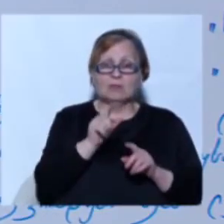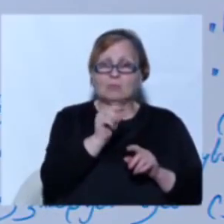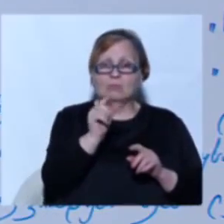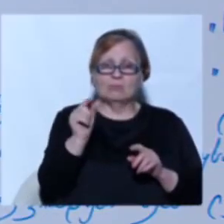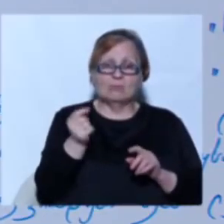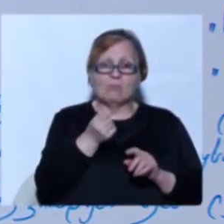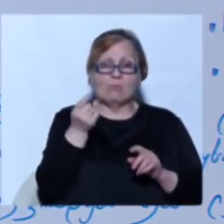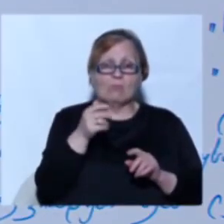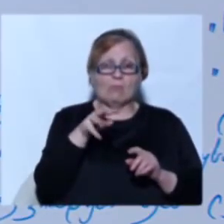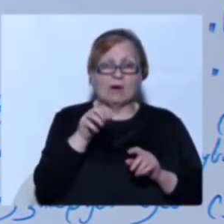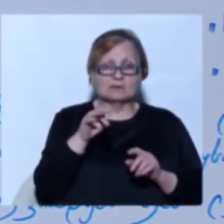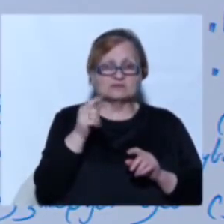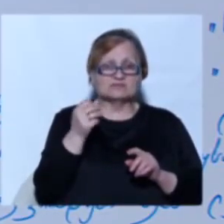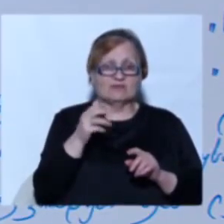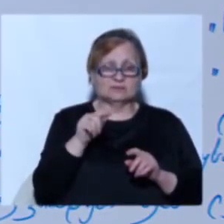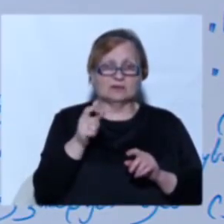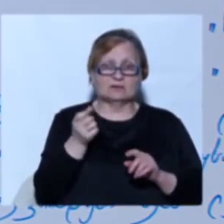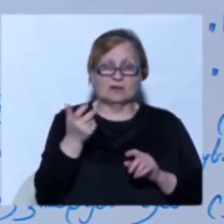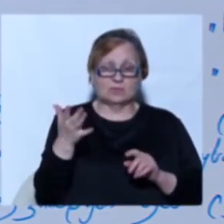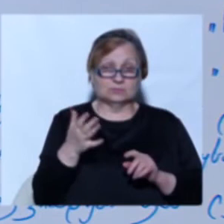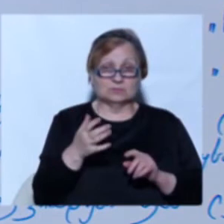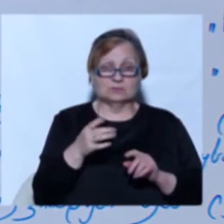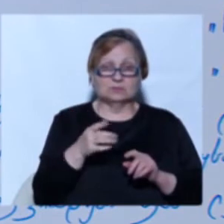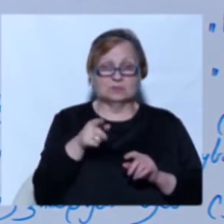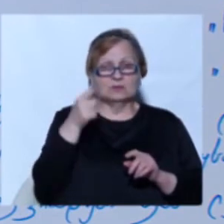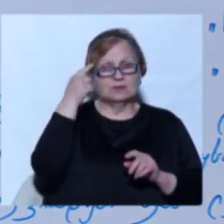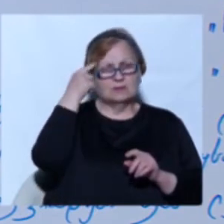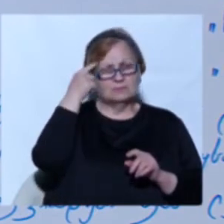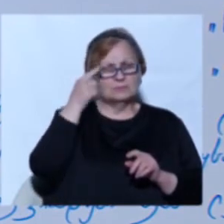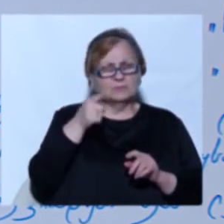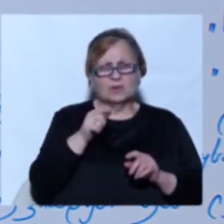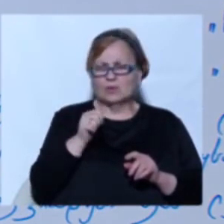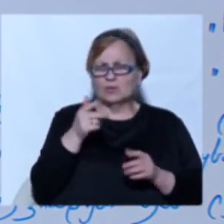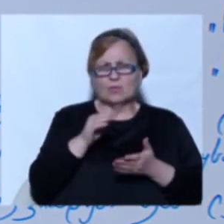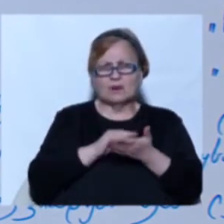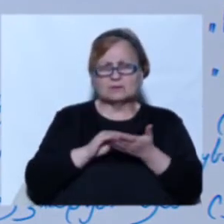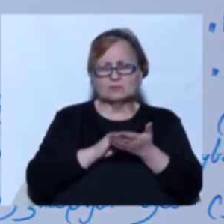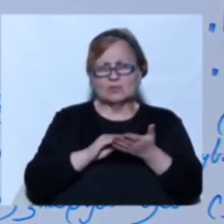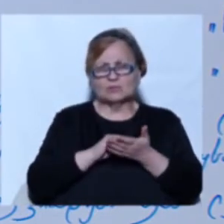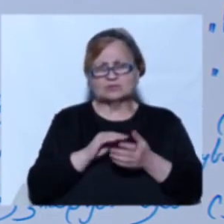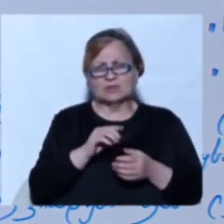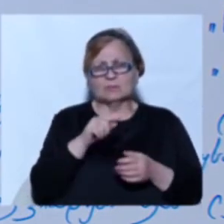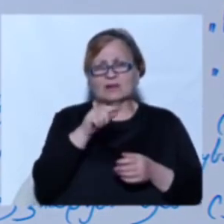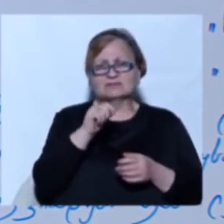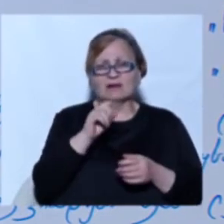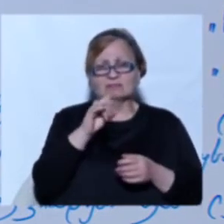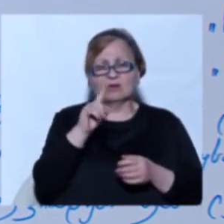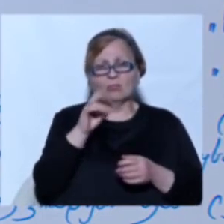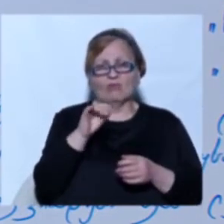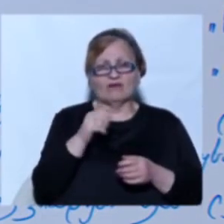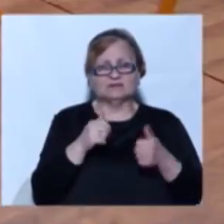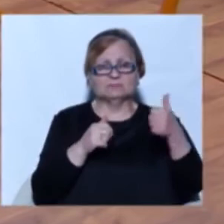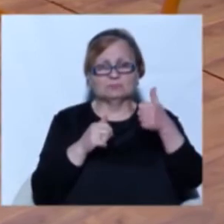რაოდენობას თითოეულ ტაეპში. აგრეთვე იმას, ხომ არ მეორდება რომელიმე თანხმოვანი პირველ და